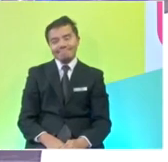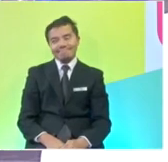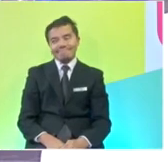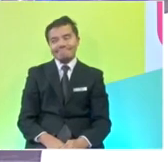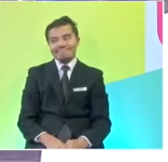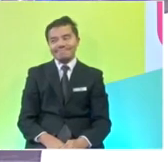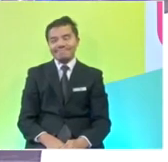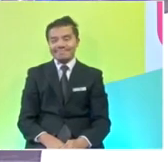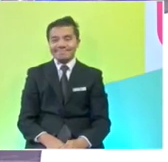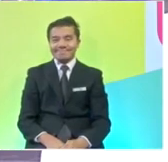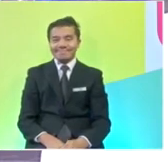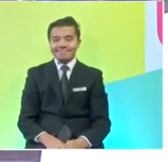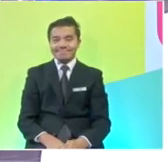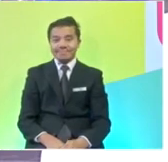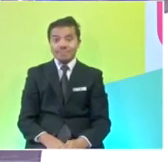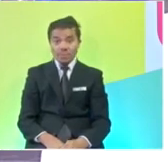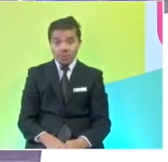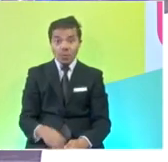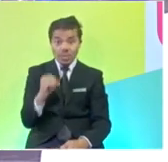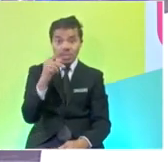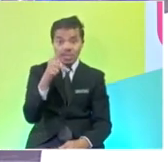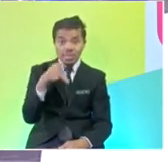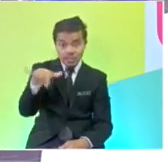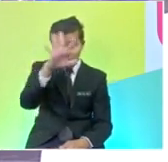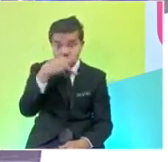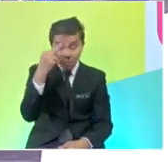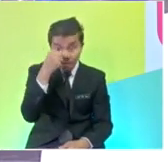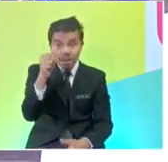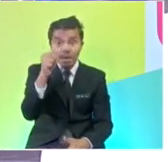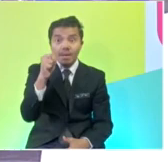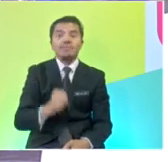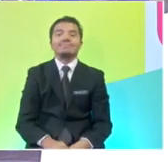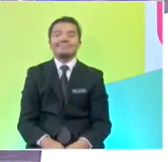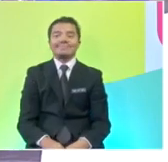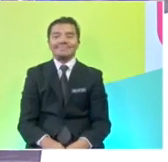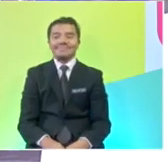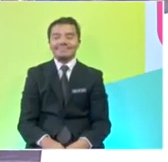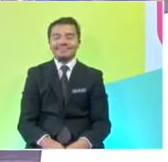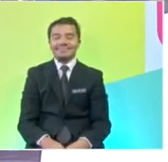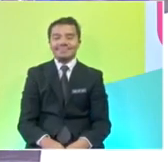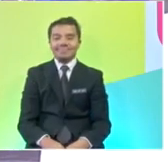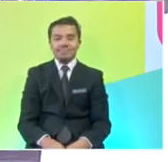oke oke sekarang juga jelas di Harapan ini